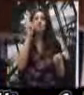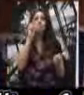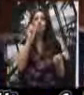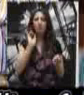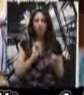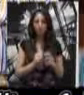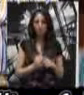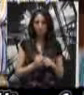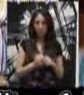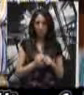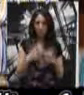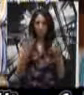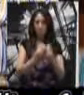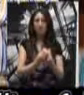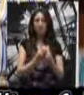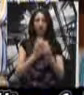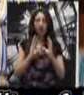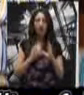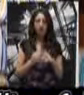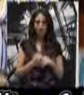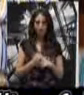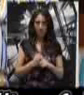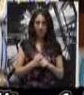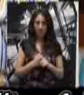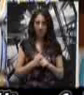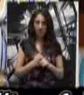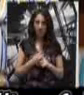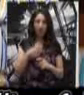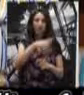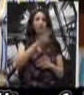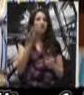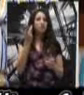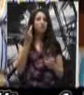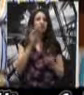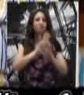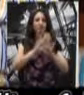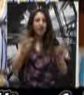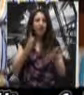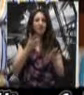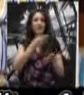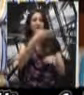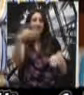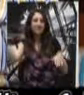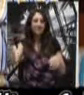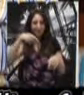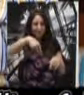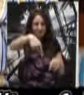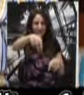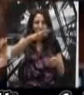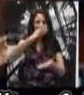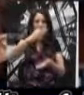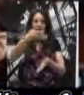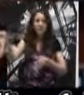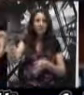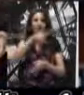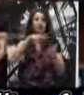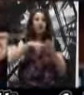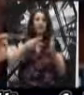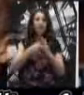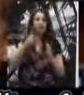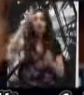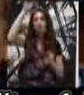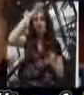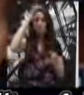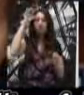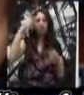سنه وسبع شهور. سنه وسبع شهور؟ ايوه. طب ده لما يجي السن ويسيبك هتعمل ايه؟ اعمل ايه؟ راضيه